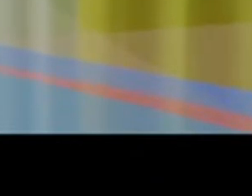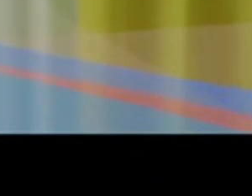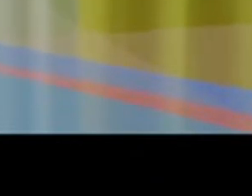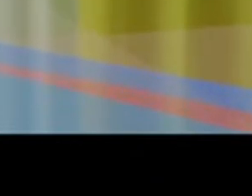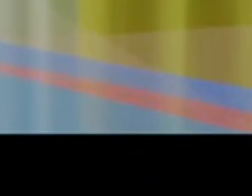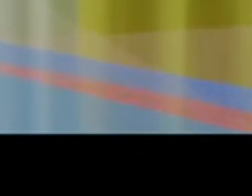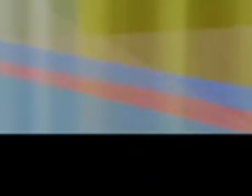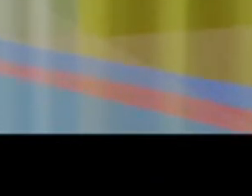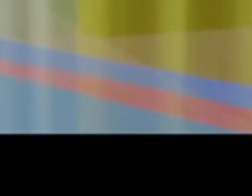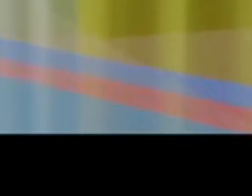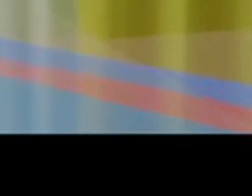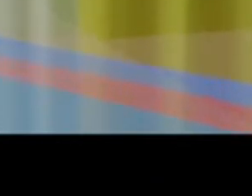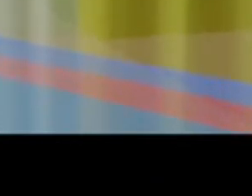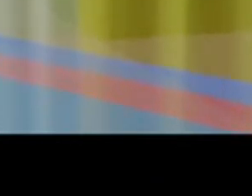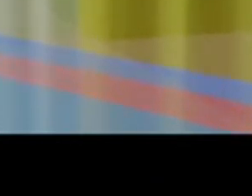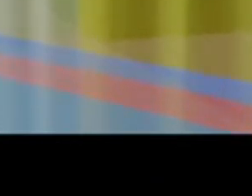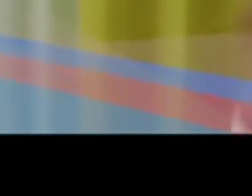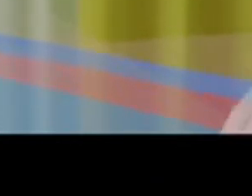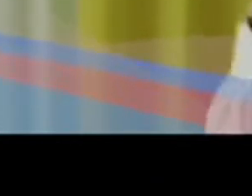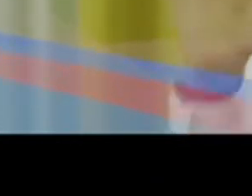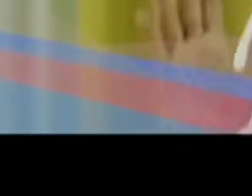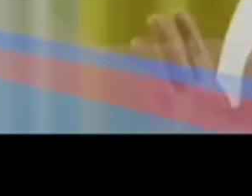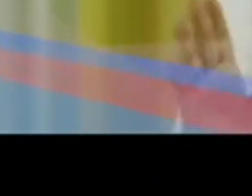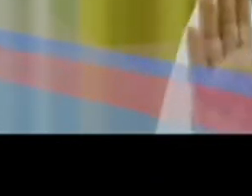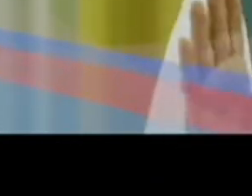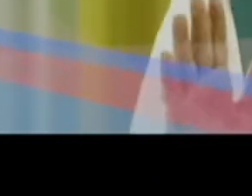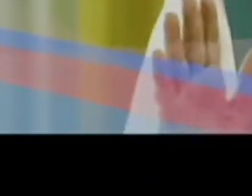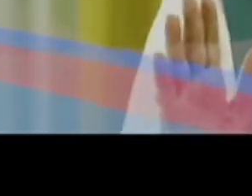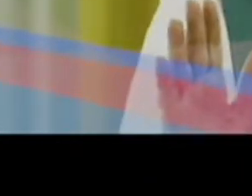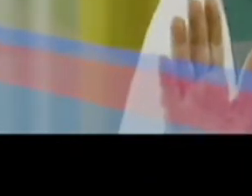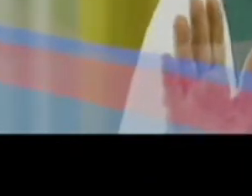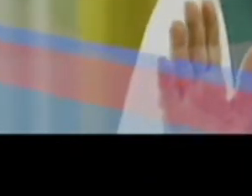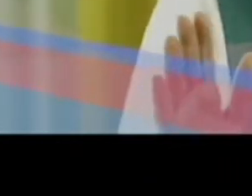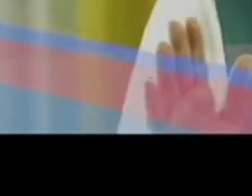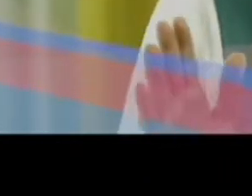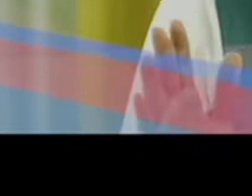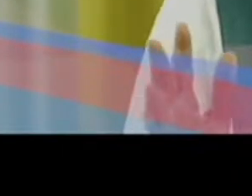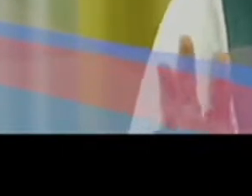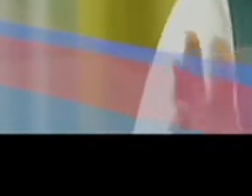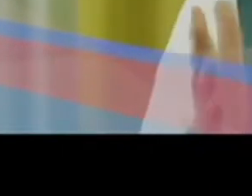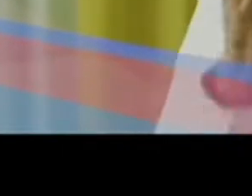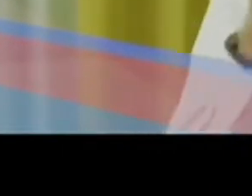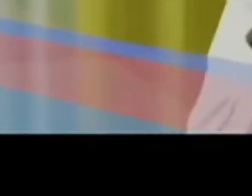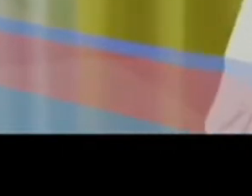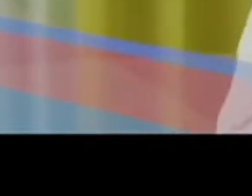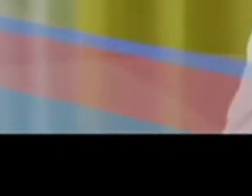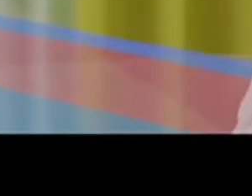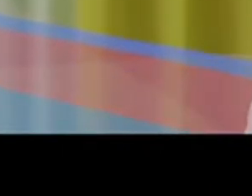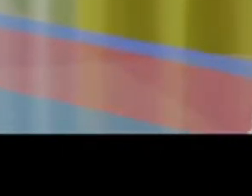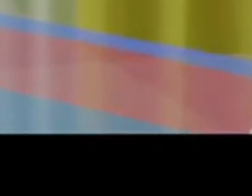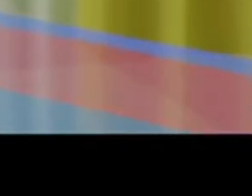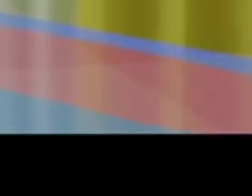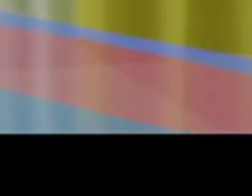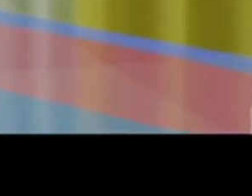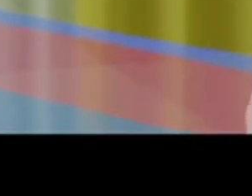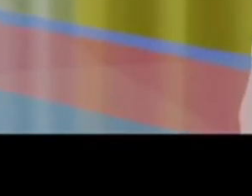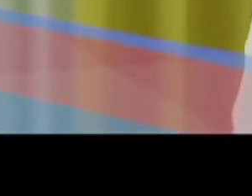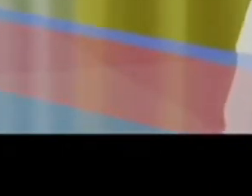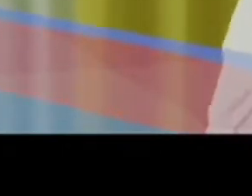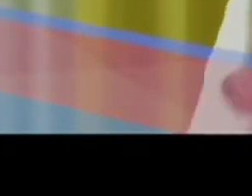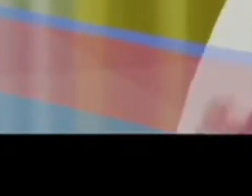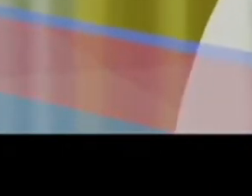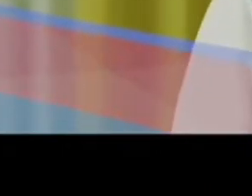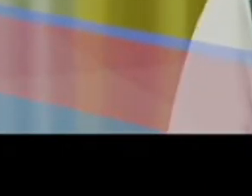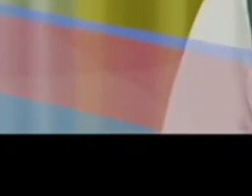सिर्फ सेलिब्रेट करने का, गर्व करने का अवसर ही देते, ऐसा नहीं है, बल्कि एक भारत श्रेष्ठ भारत